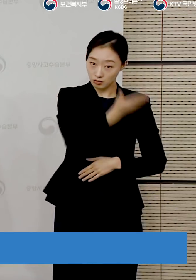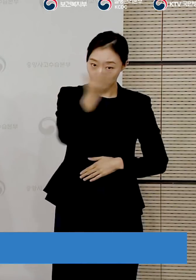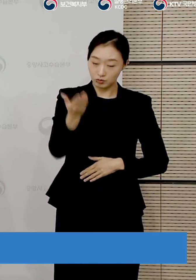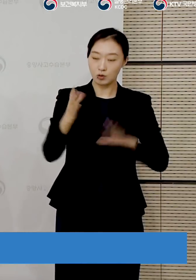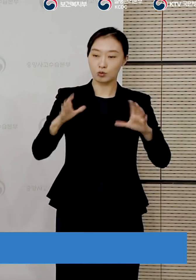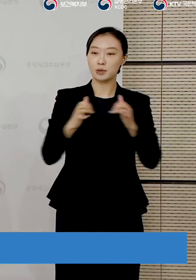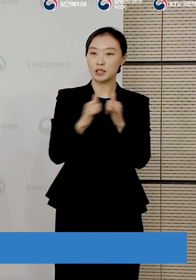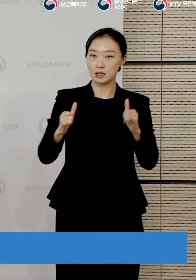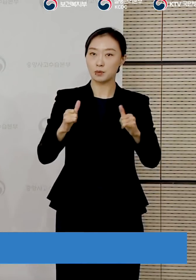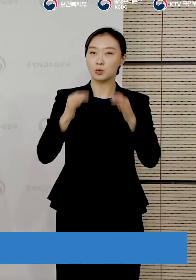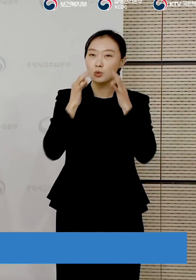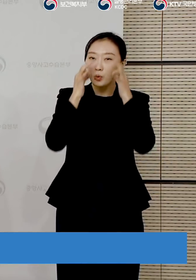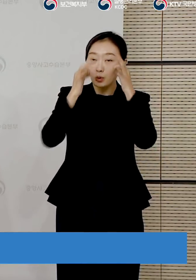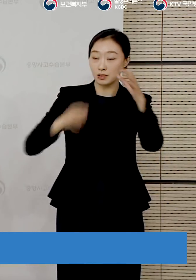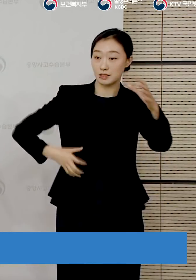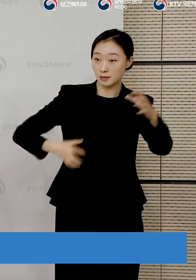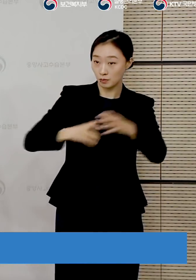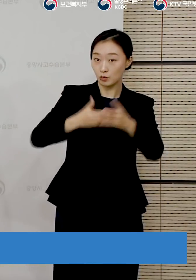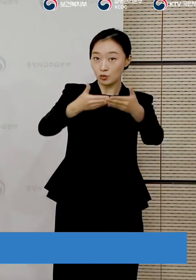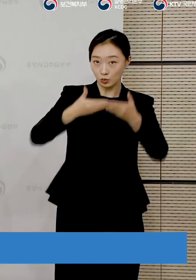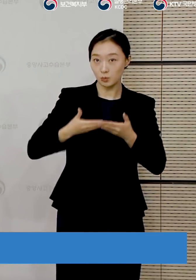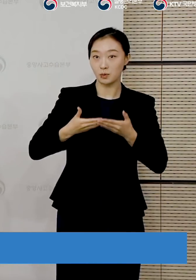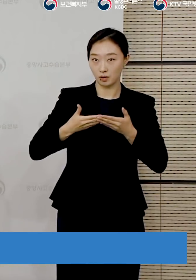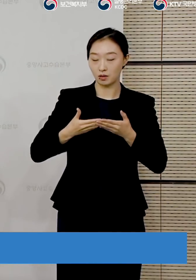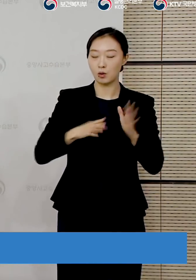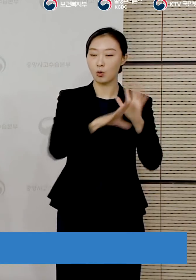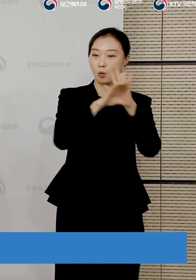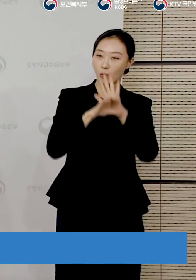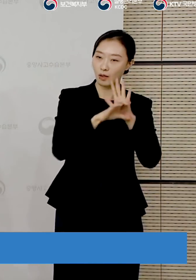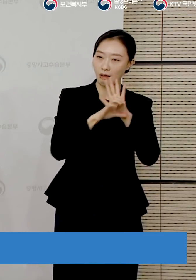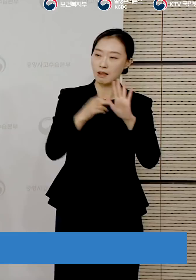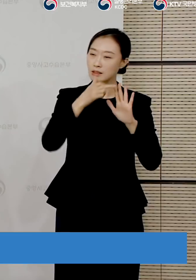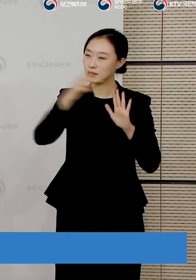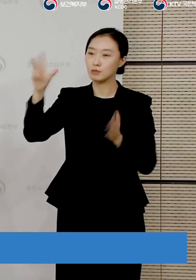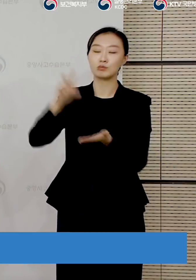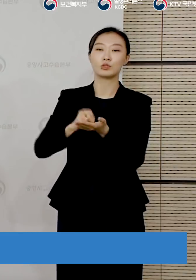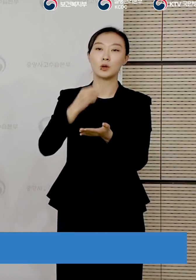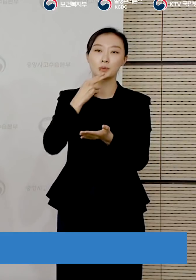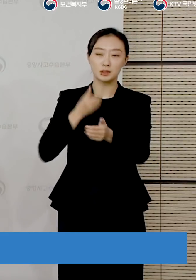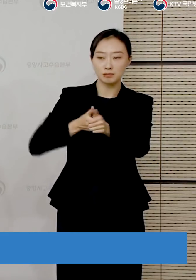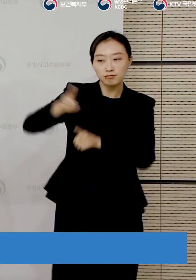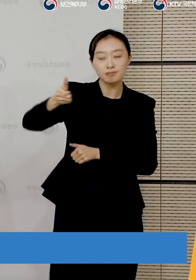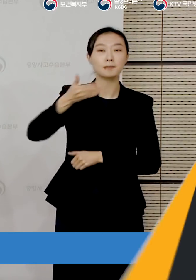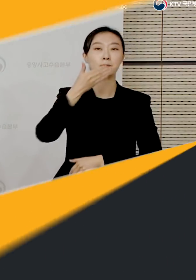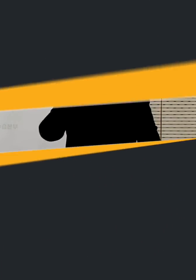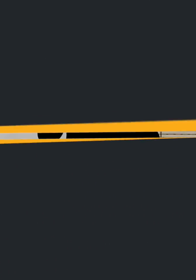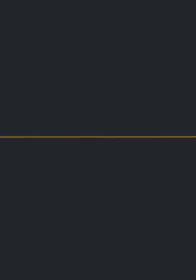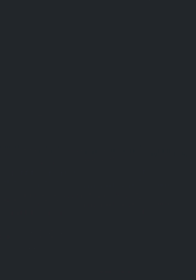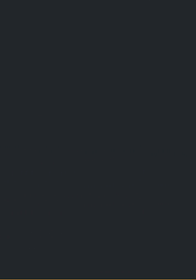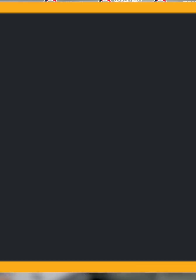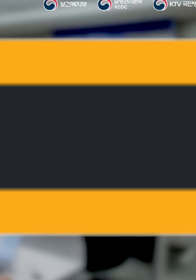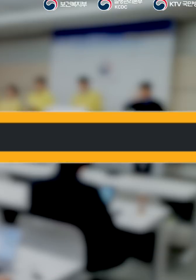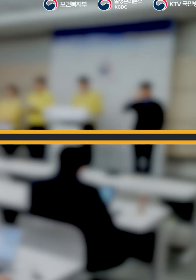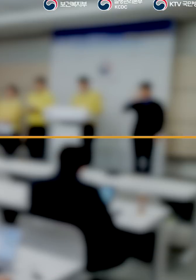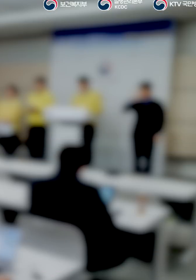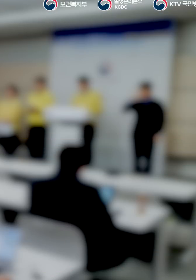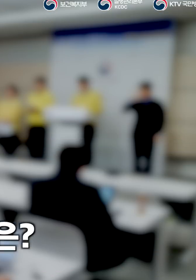하나하나 실천된다면 코로나19를 큰 문제 없이 극복해 나갈 수 있을 것으로 기대합니다.